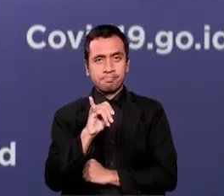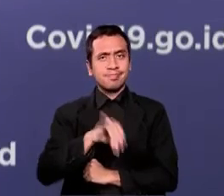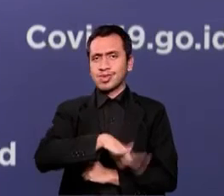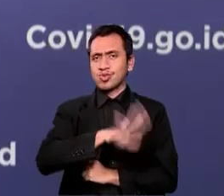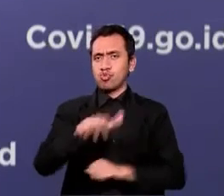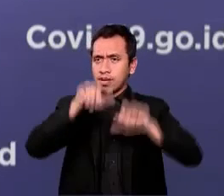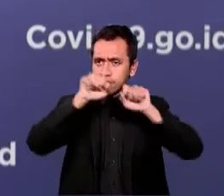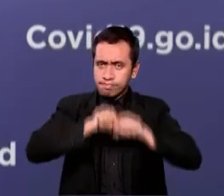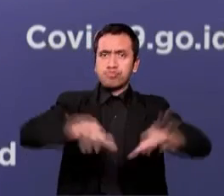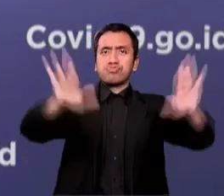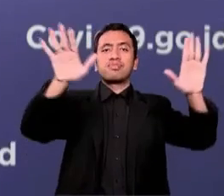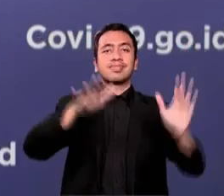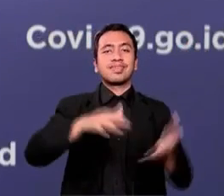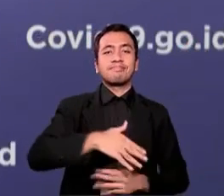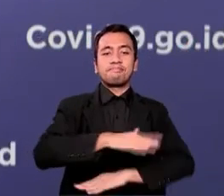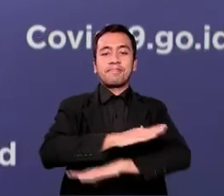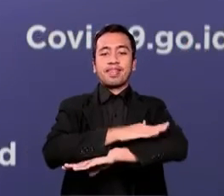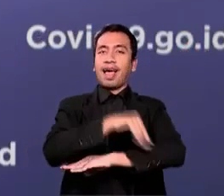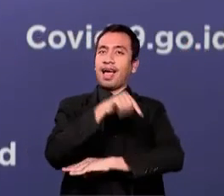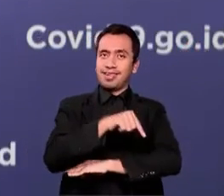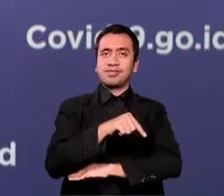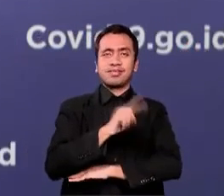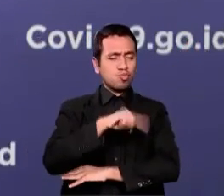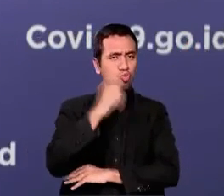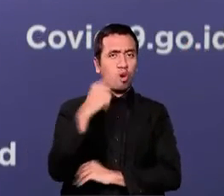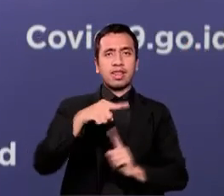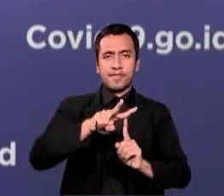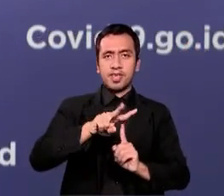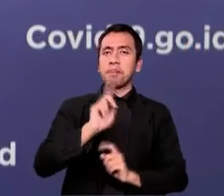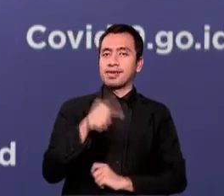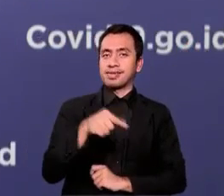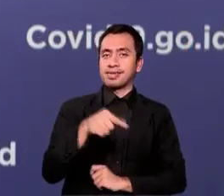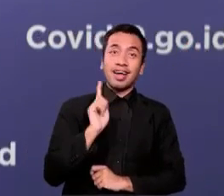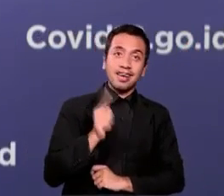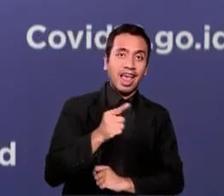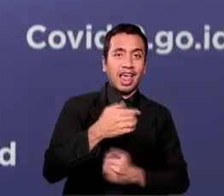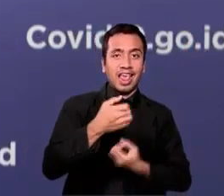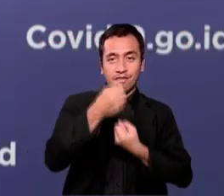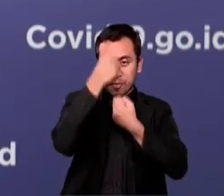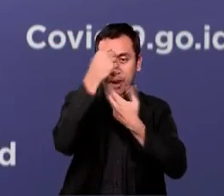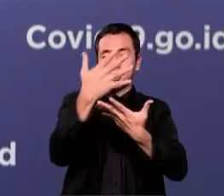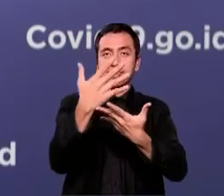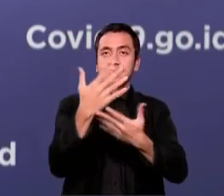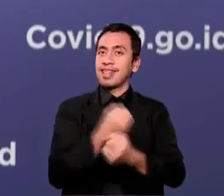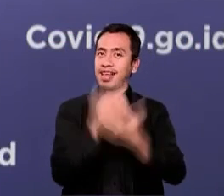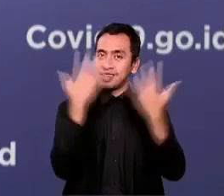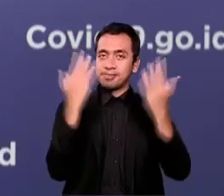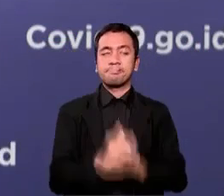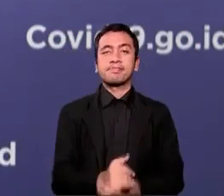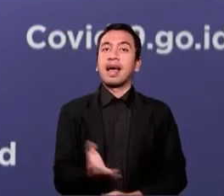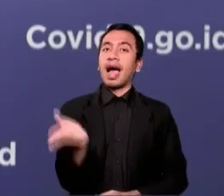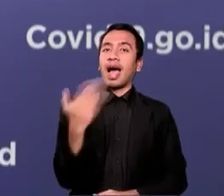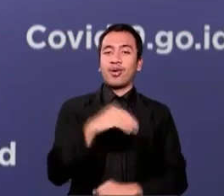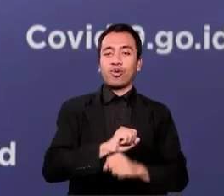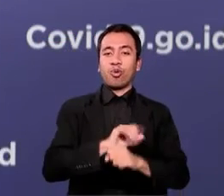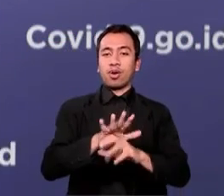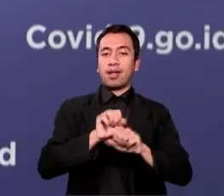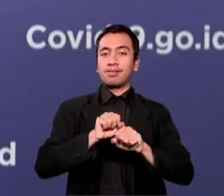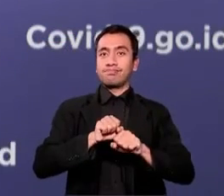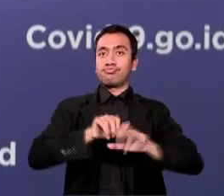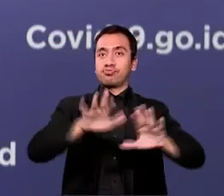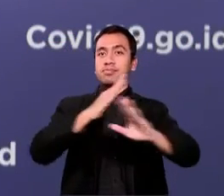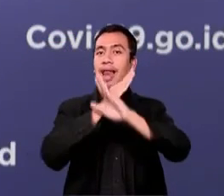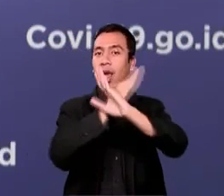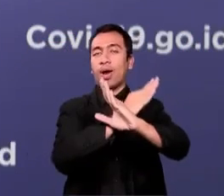dan radio swasta yang lainnya Mari kita bersama-sama untuk bersatu padu melawan copied 19